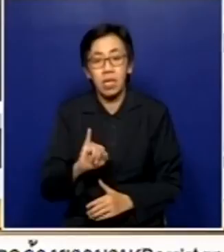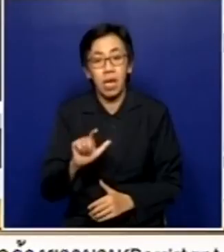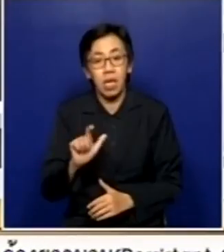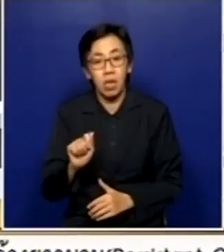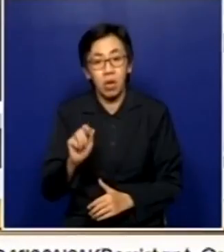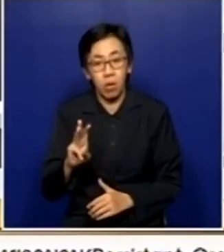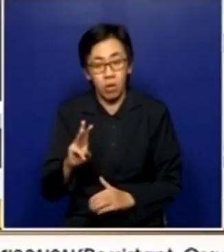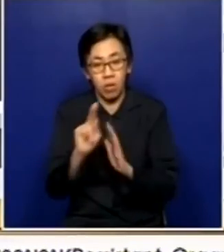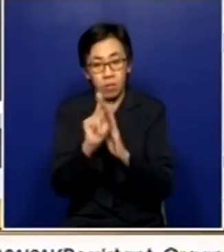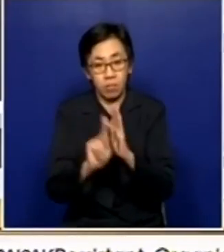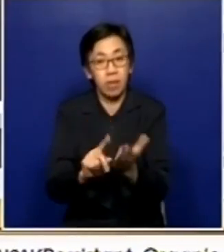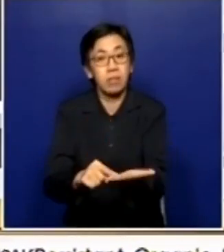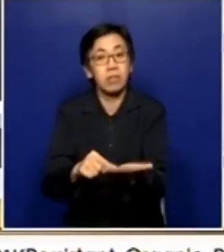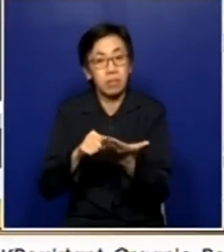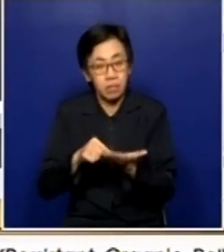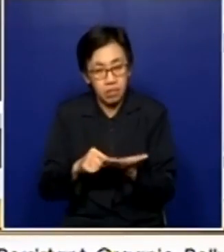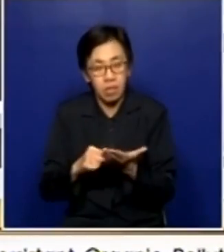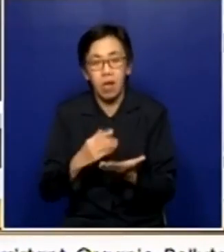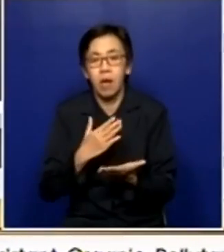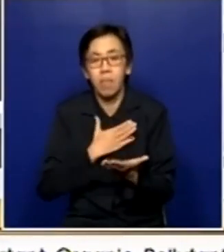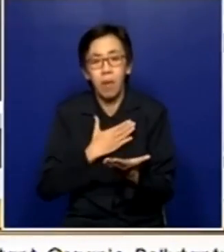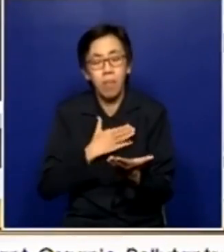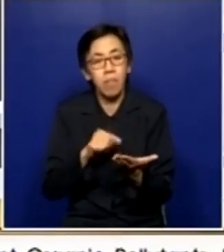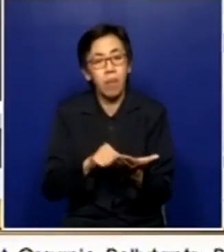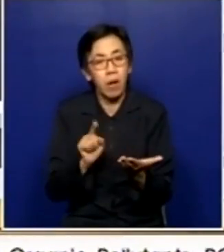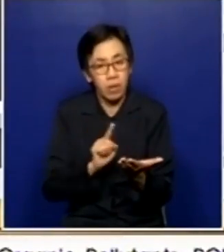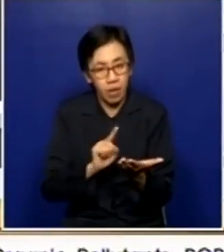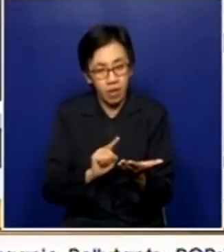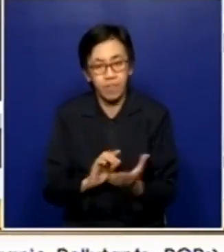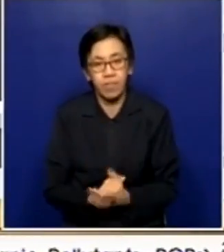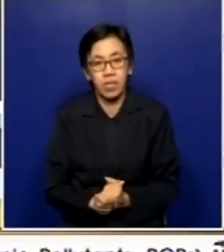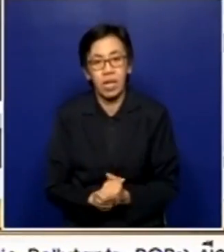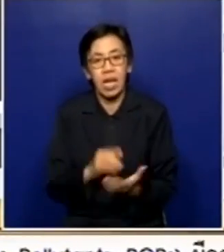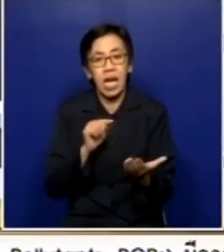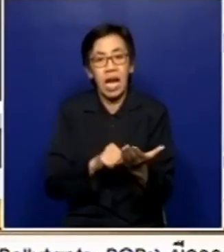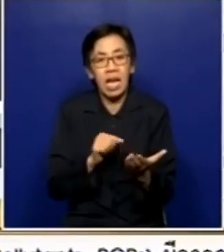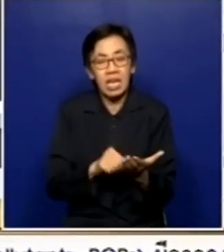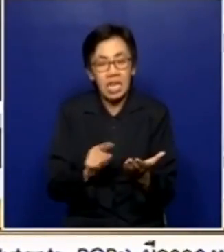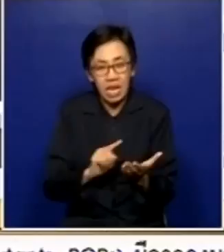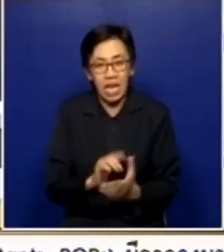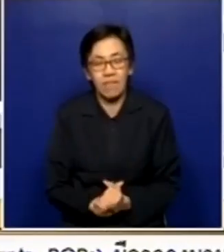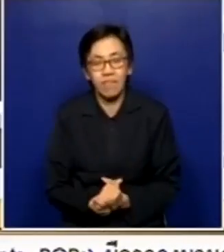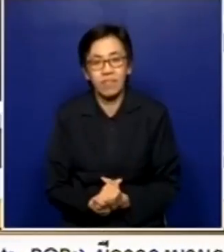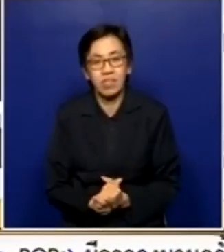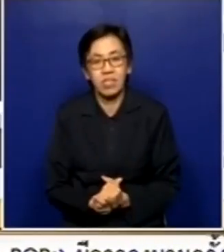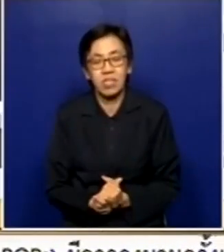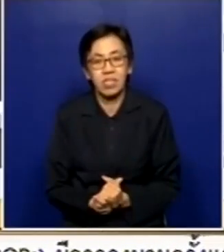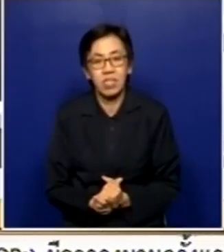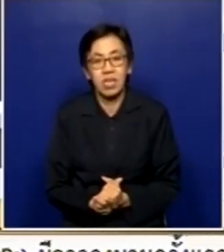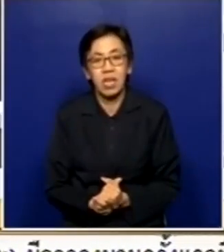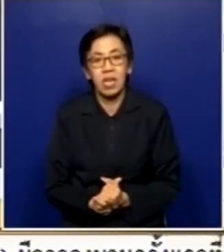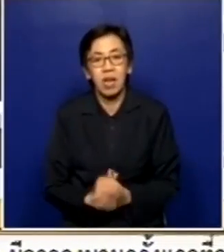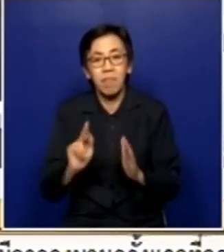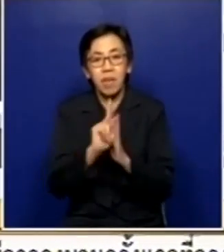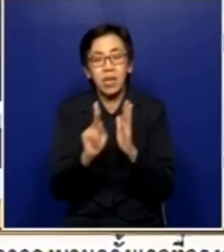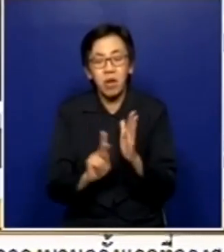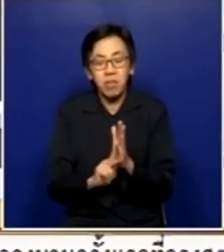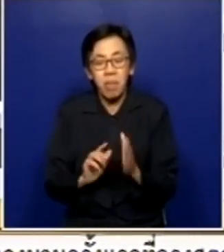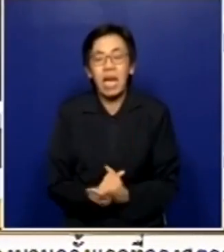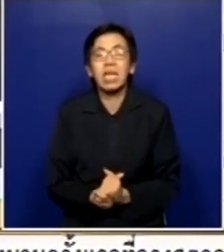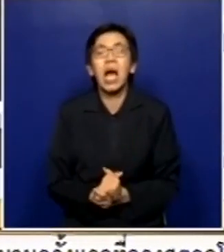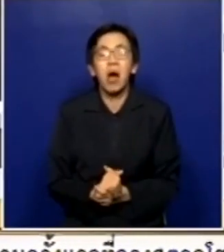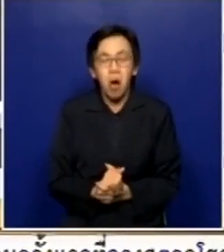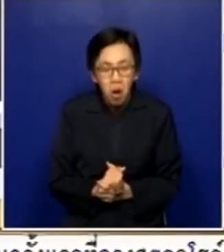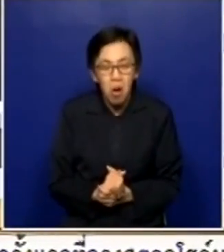นี้ผมขอเรียกว่าเป็นร่างขายเอกราชของชาติไทยหรือร่างที่ถ้าโจร